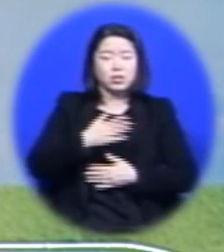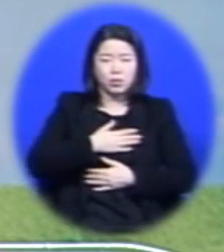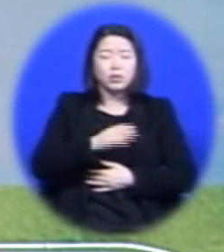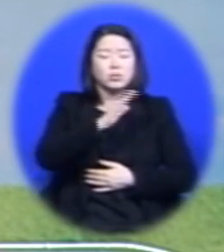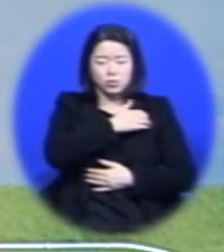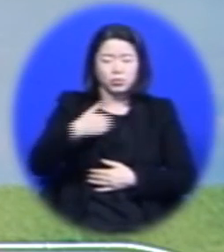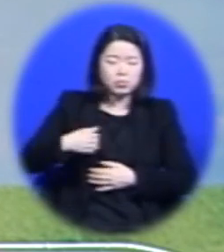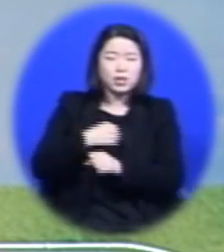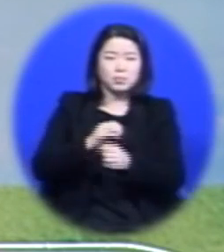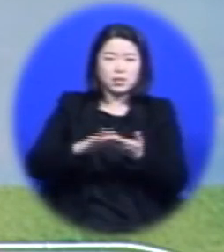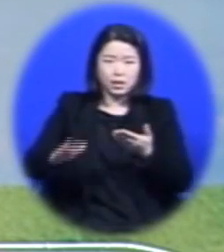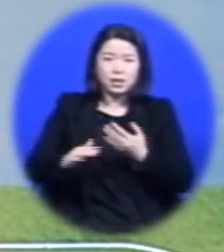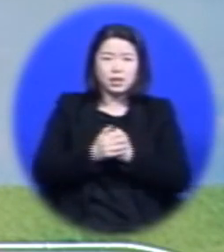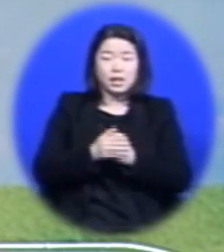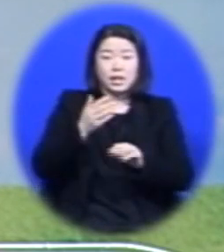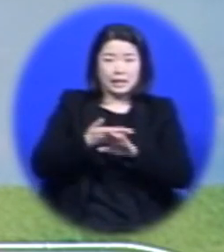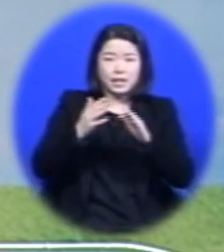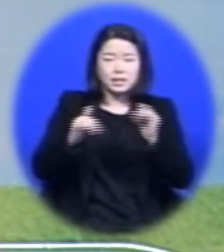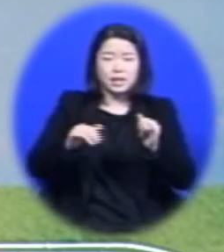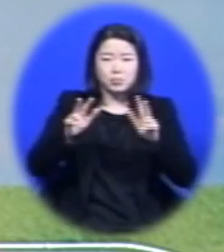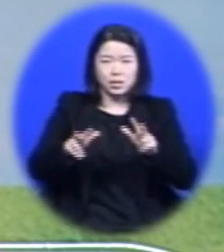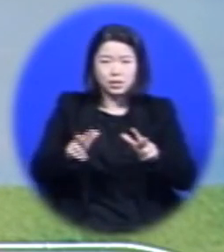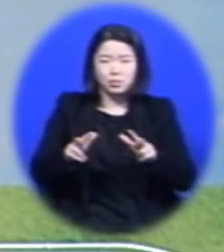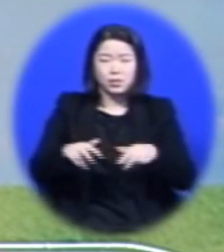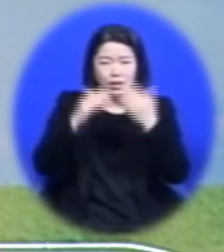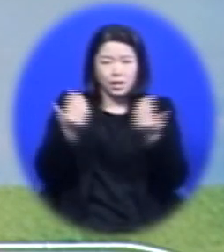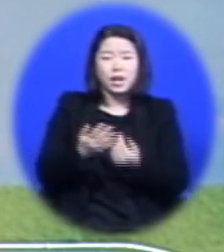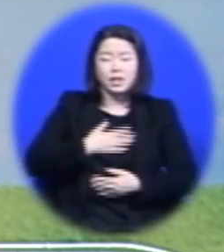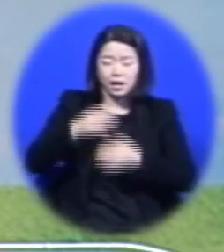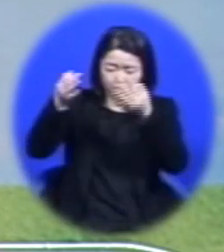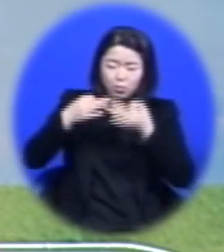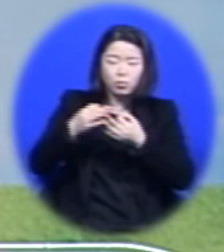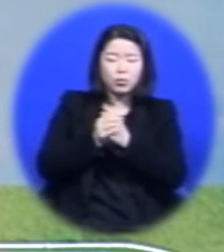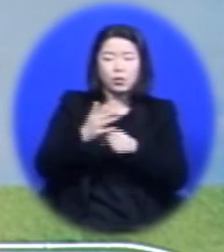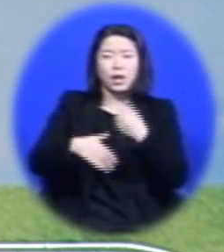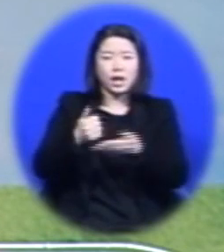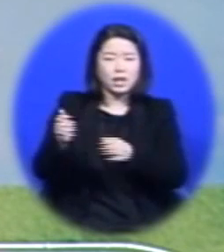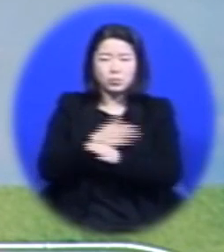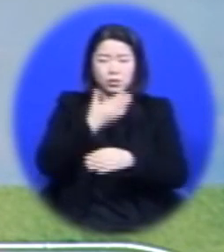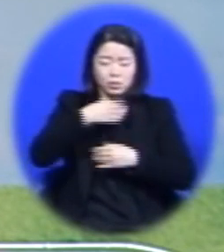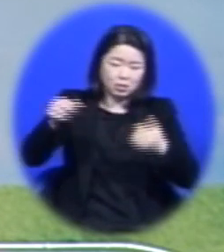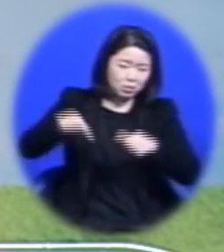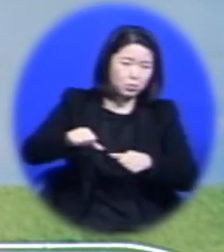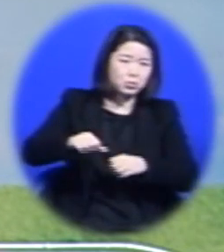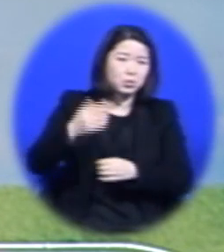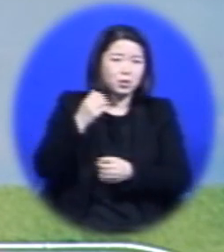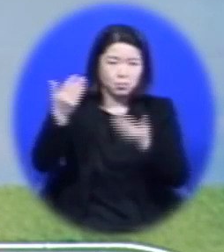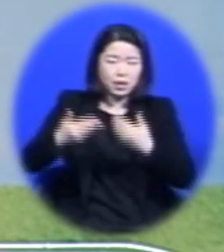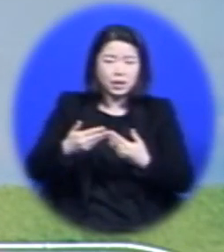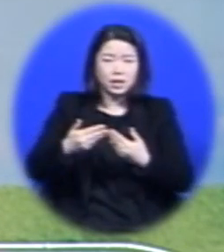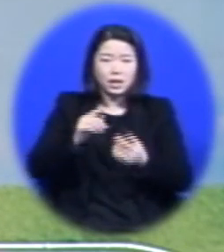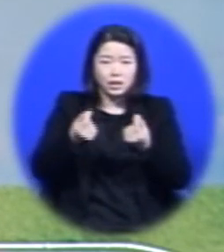충분합니다 다른 사람들은 지금 다 나를 보고 하나님으로부터 저주받은 4